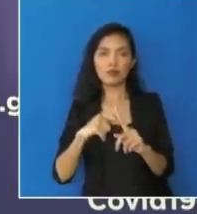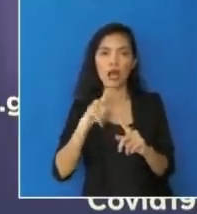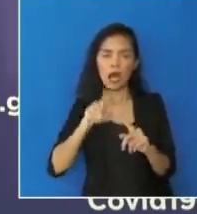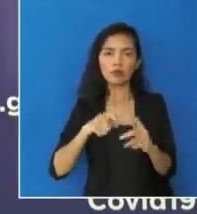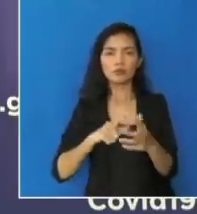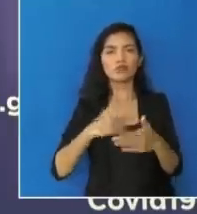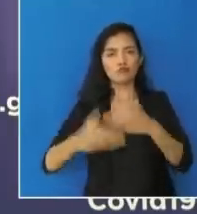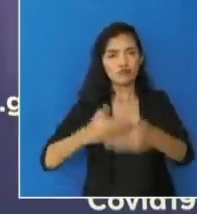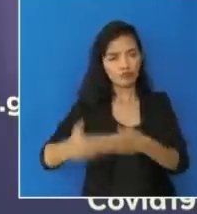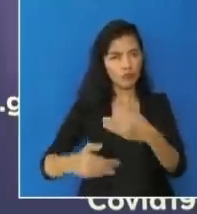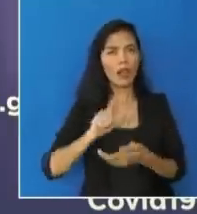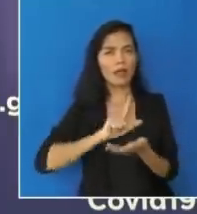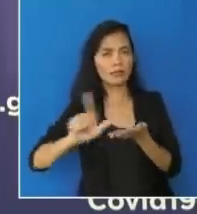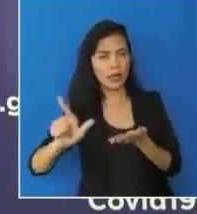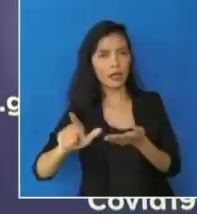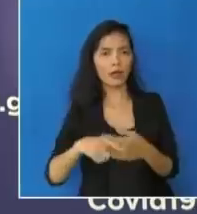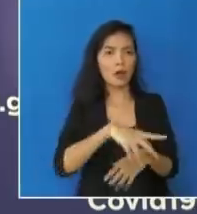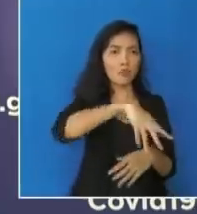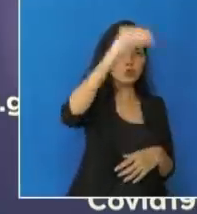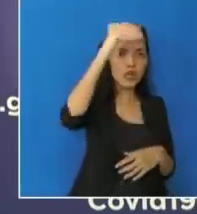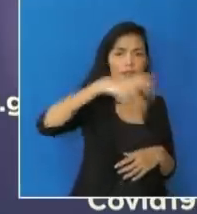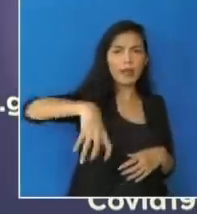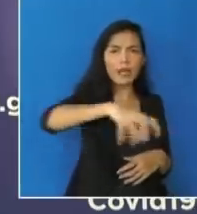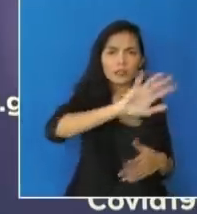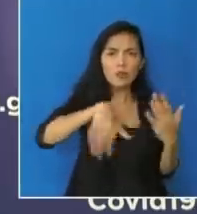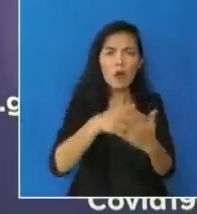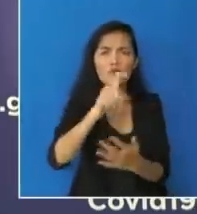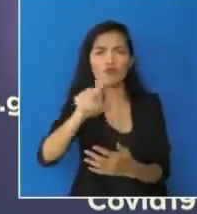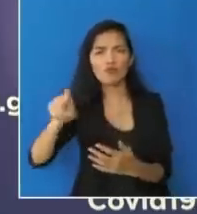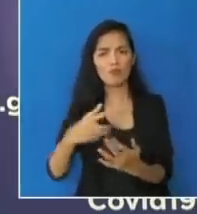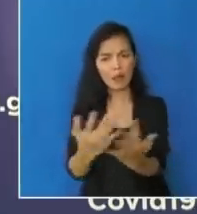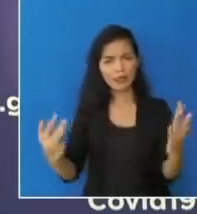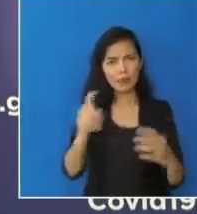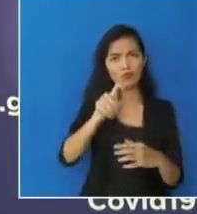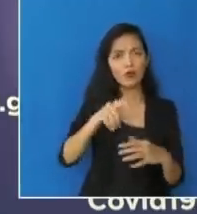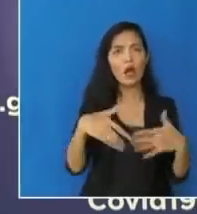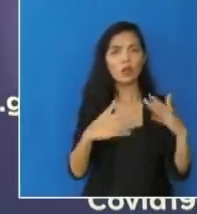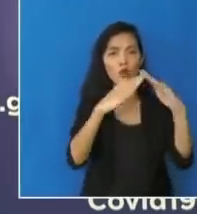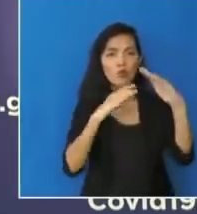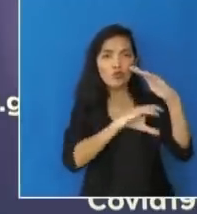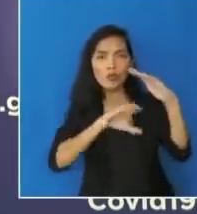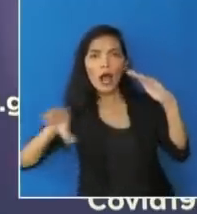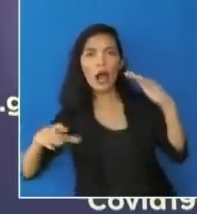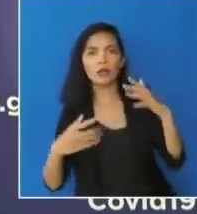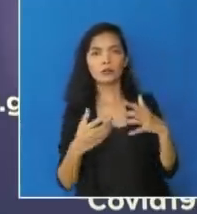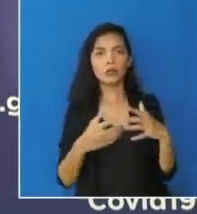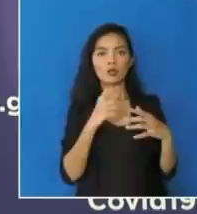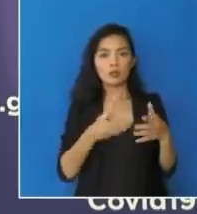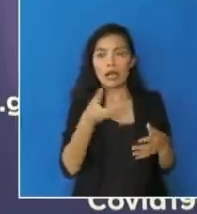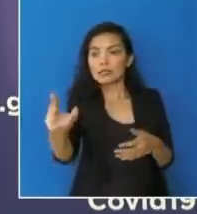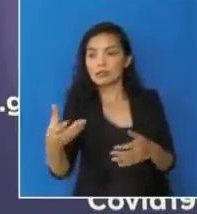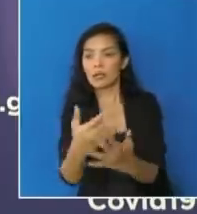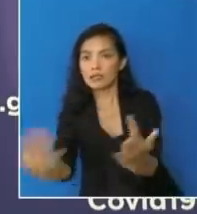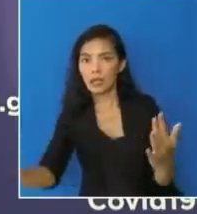masyarakat, baik dari pusat sampai daerah maupun dari gudang-gudang logistik kepada masyarakat